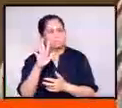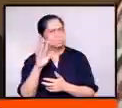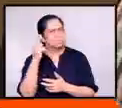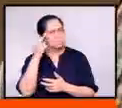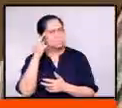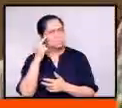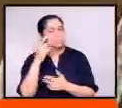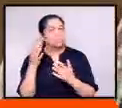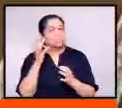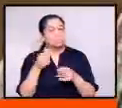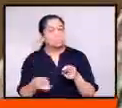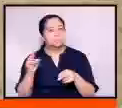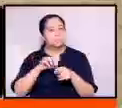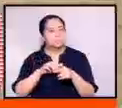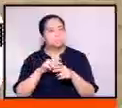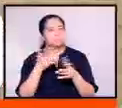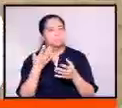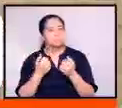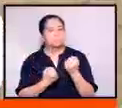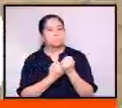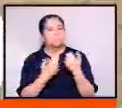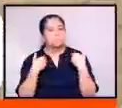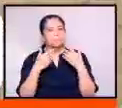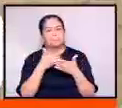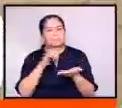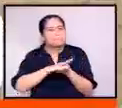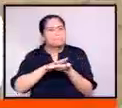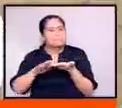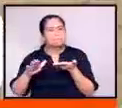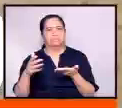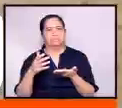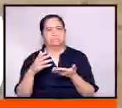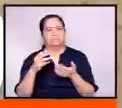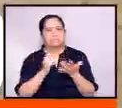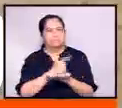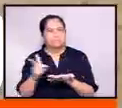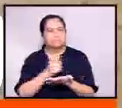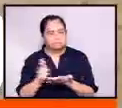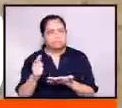75. Now, if you increase this in favor of having a very clean, no